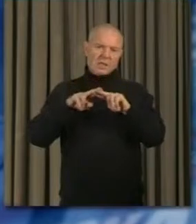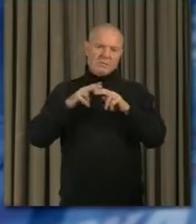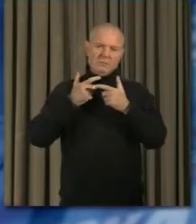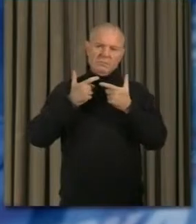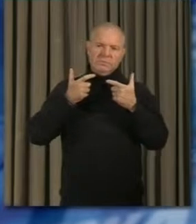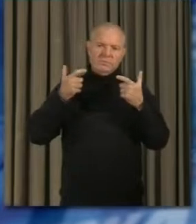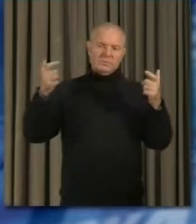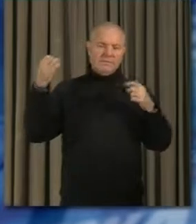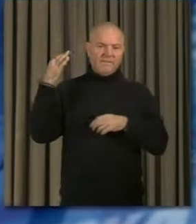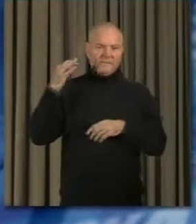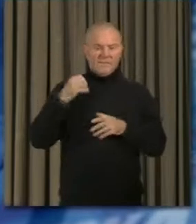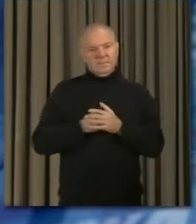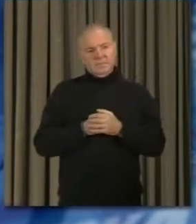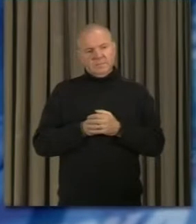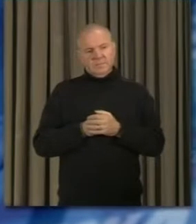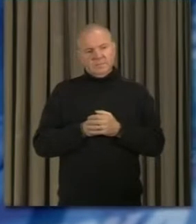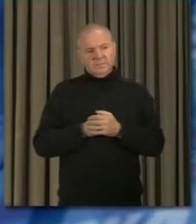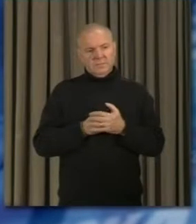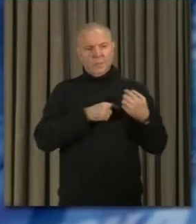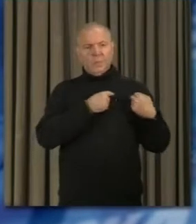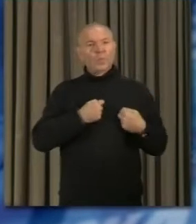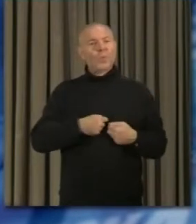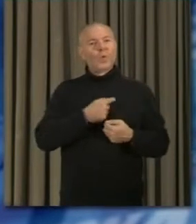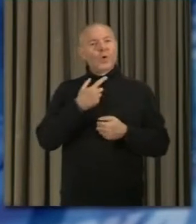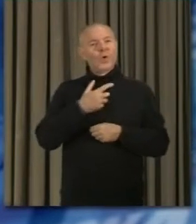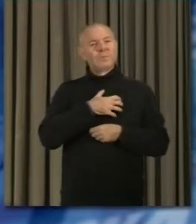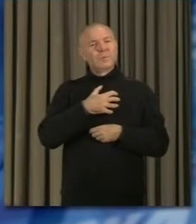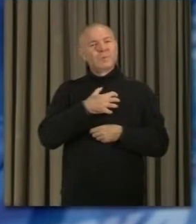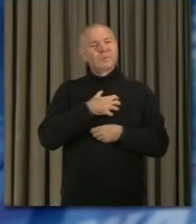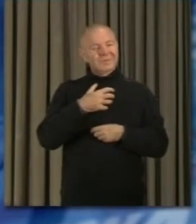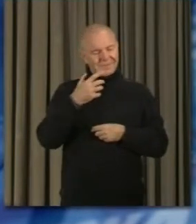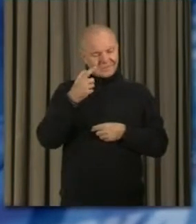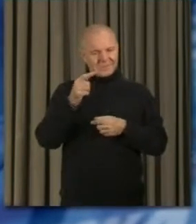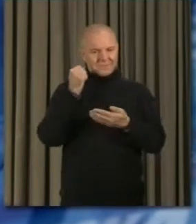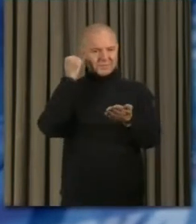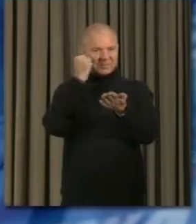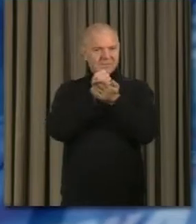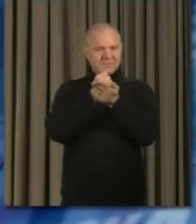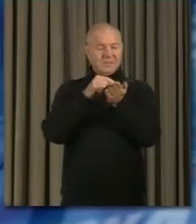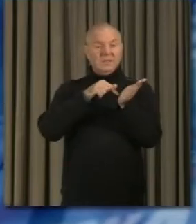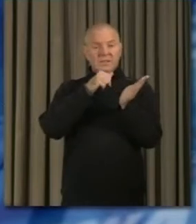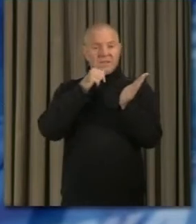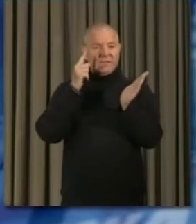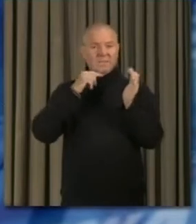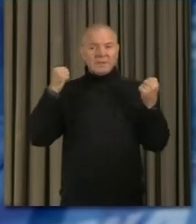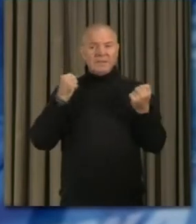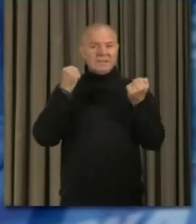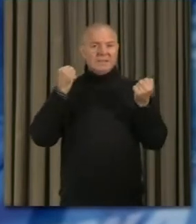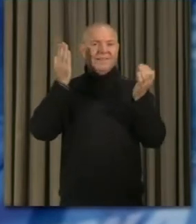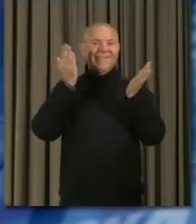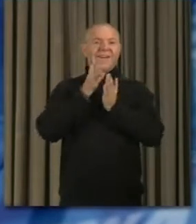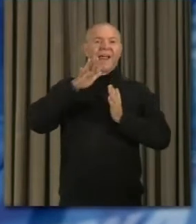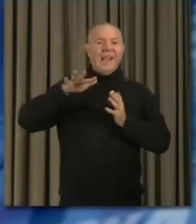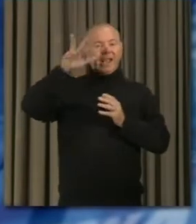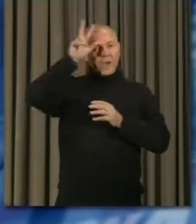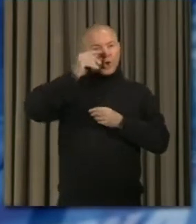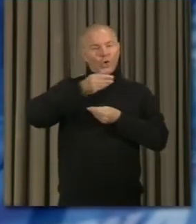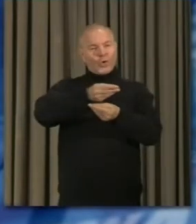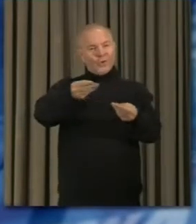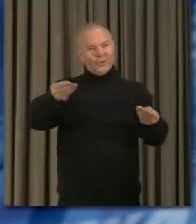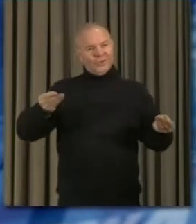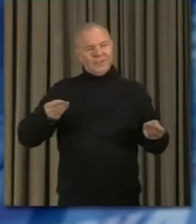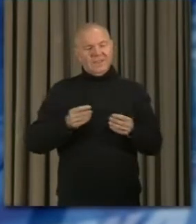fatti il logo del cuore che batte non è una scelta casuale rivitalizzare la valle e l'imperativo far conoscere il territorio agli stessi ossolani